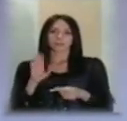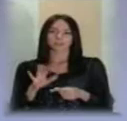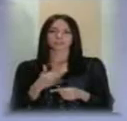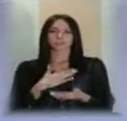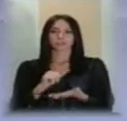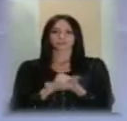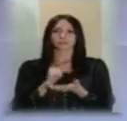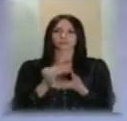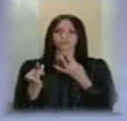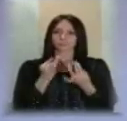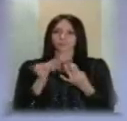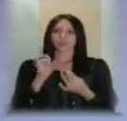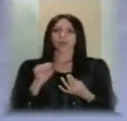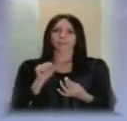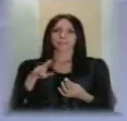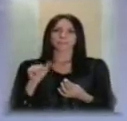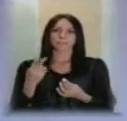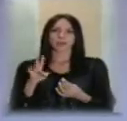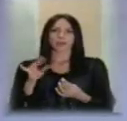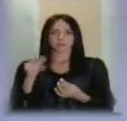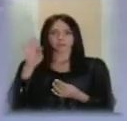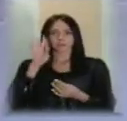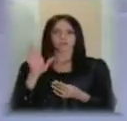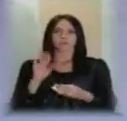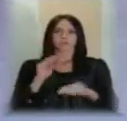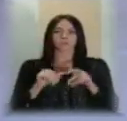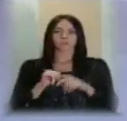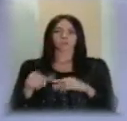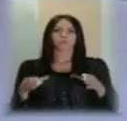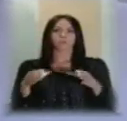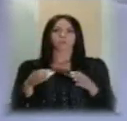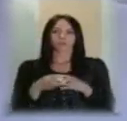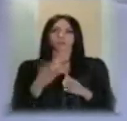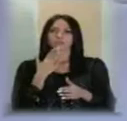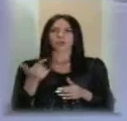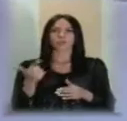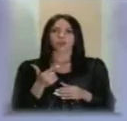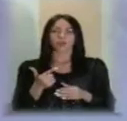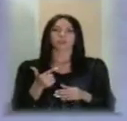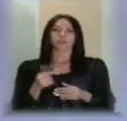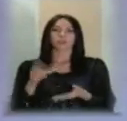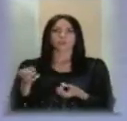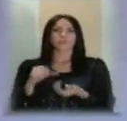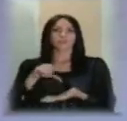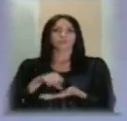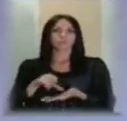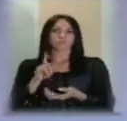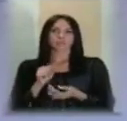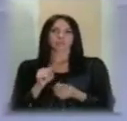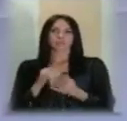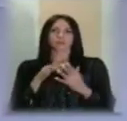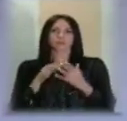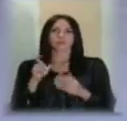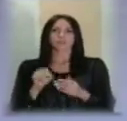складі 21-ї окремої бригади охорони громадського порядку Національної гвардії України брав участь у боях за місто. За день до